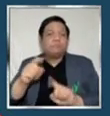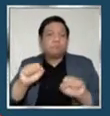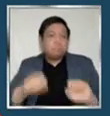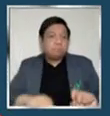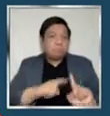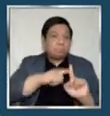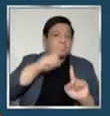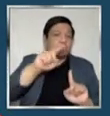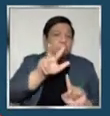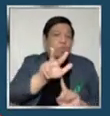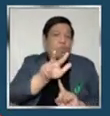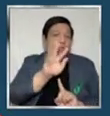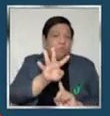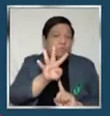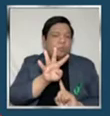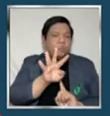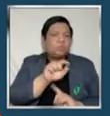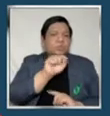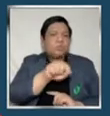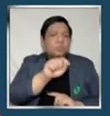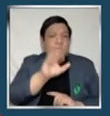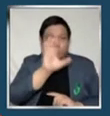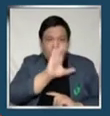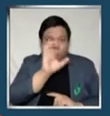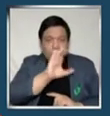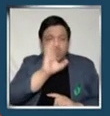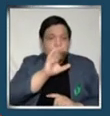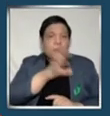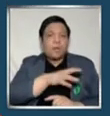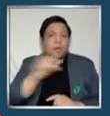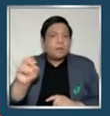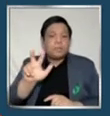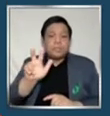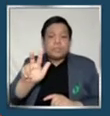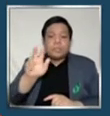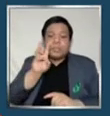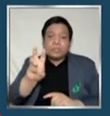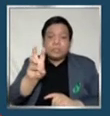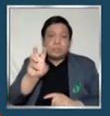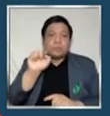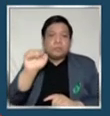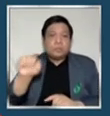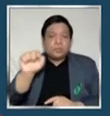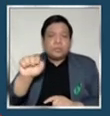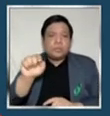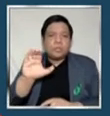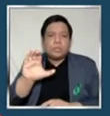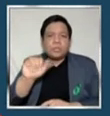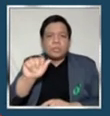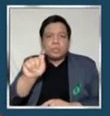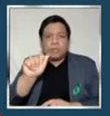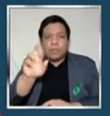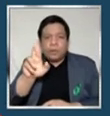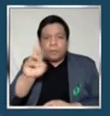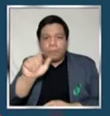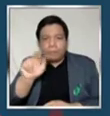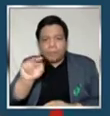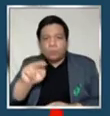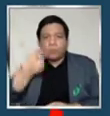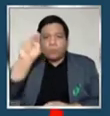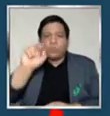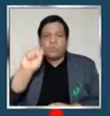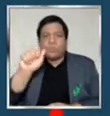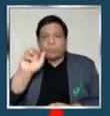ang temperatura sa Cebu City at 36 degrees Celsius sa may Katarman, Northern Samar. Samantala, 34